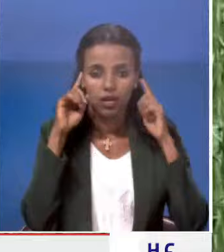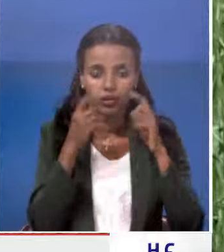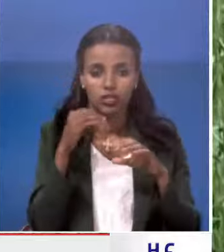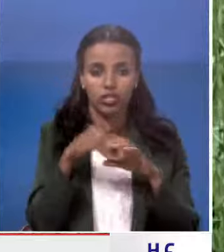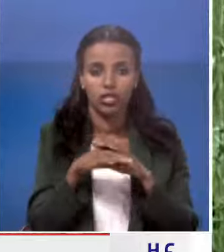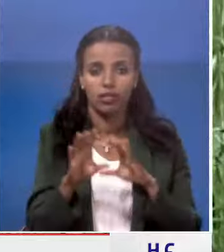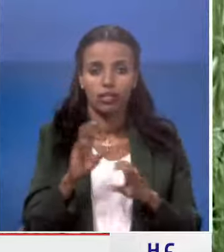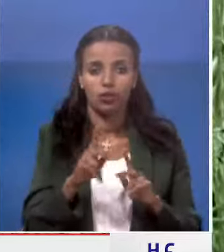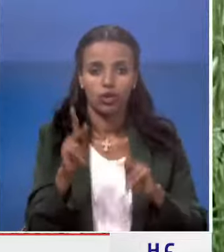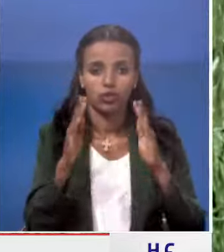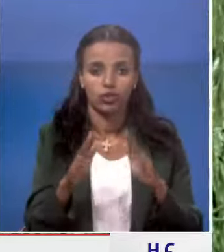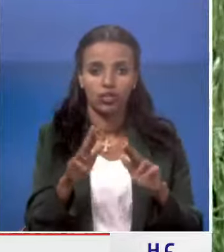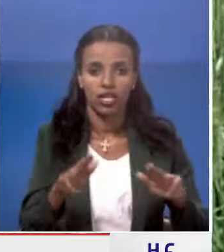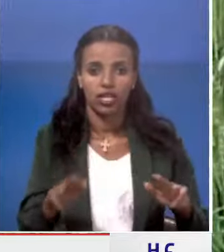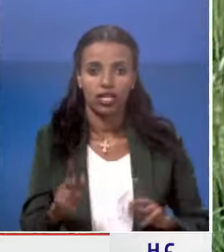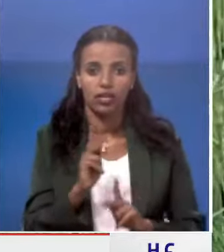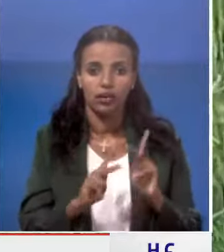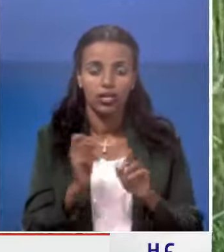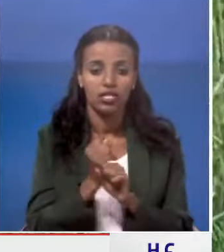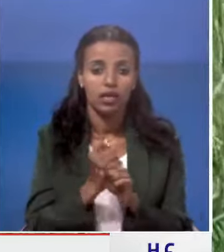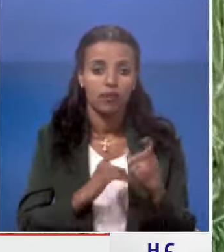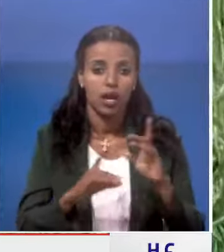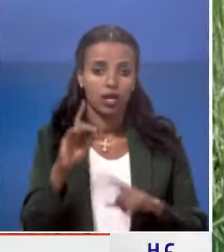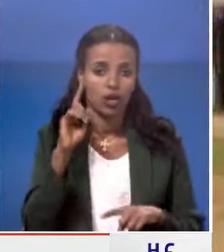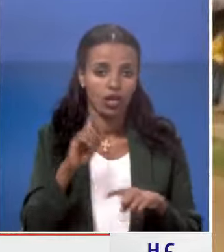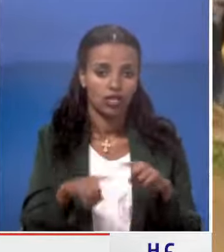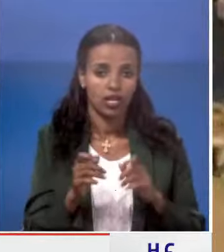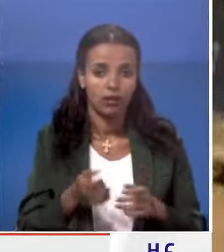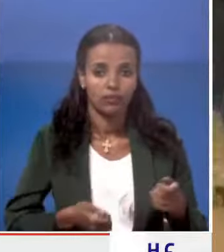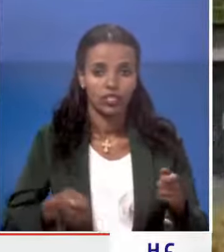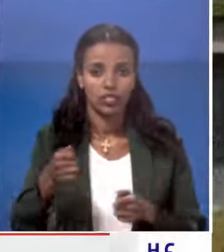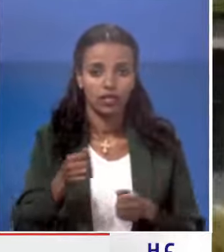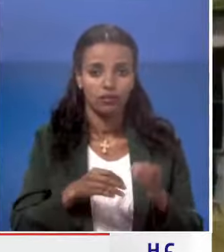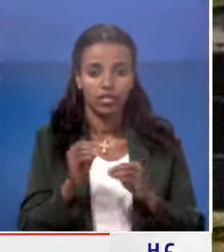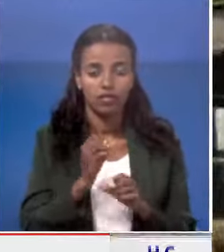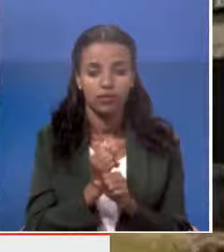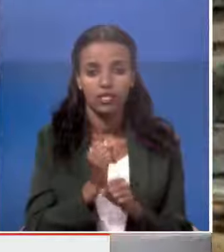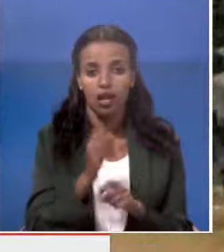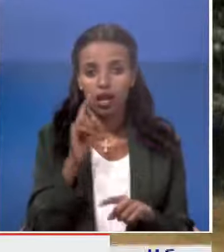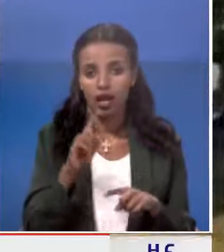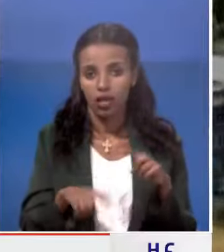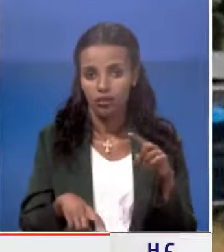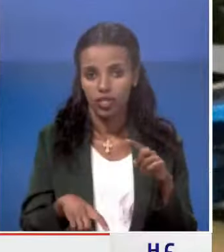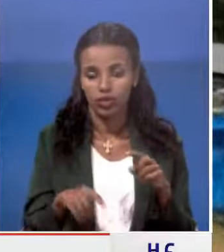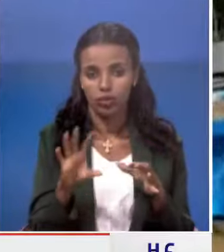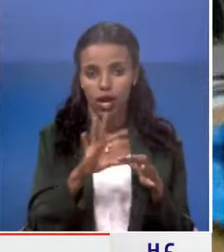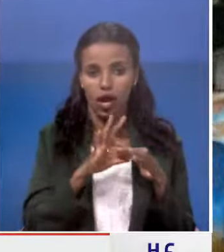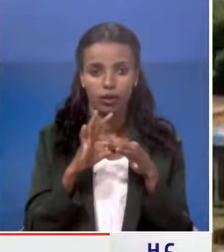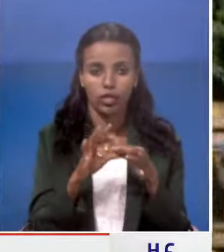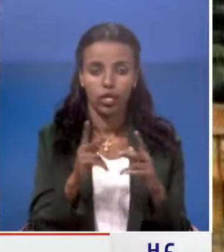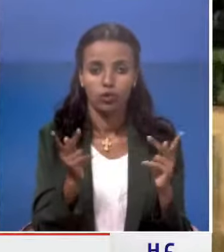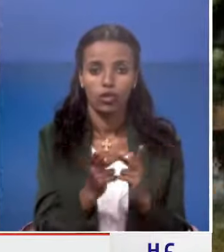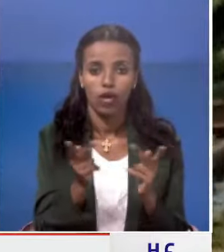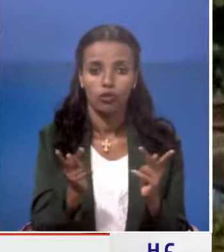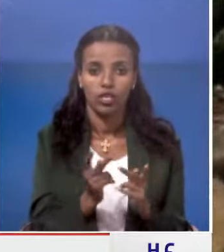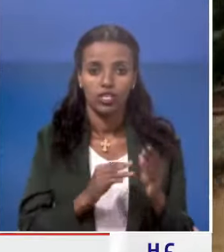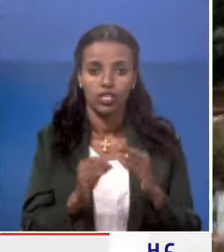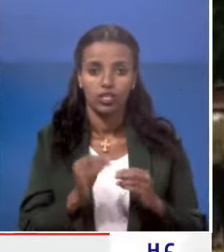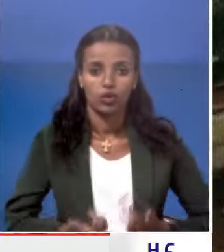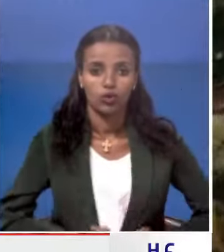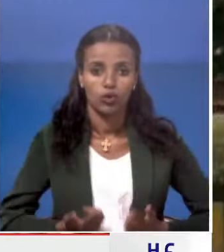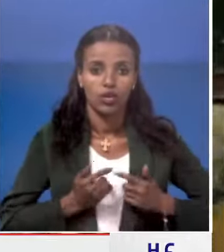አርሶ አደሩ ተረጋግቶ የግብርና ስራውን ማከናወን አልቻለም። ተሽከርካሪዎች ተንቀሳቅሰው መስራት አለመቻላቸው ማህበረሰቡ ከቦታ ቦታ ተንቀሳቅሶ